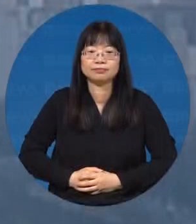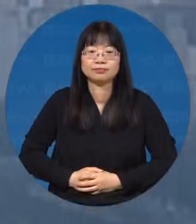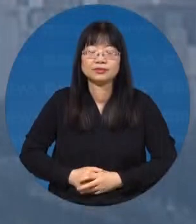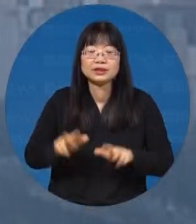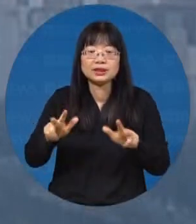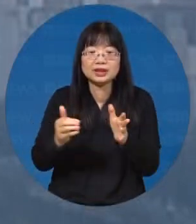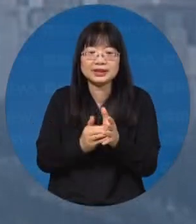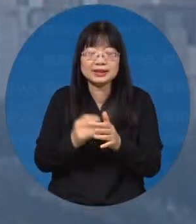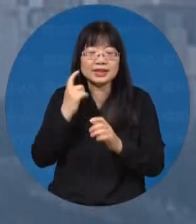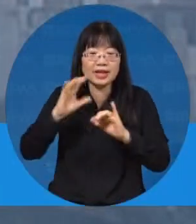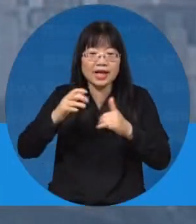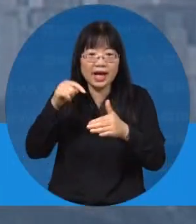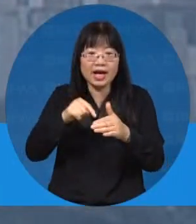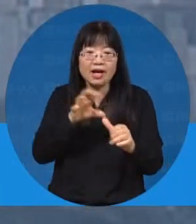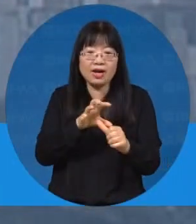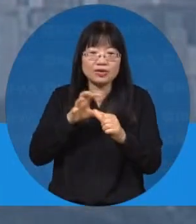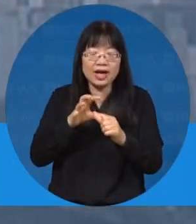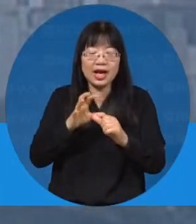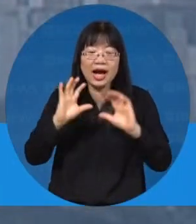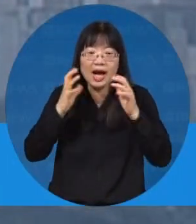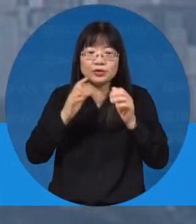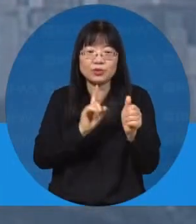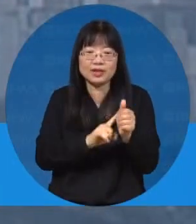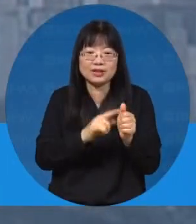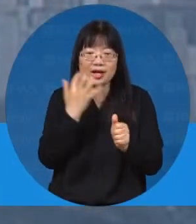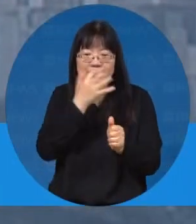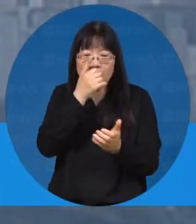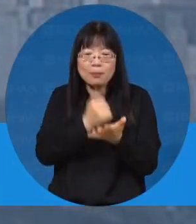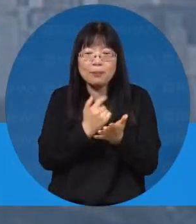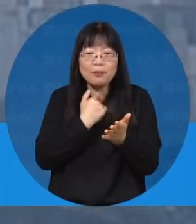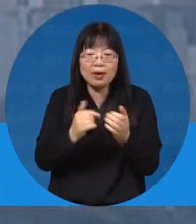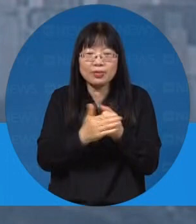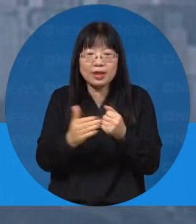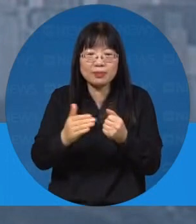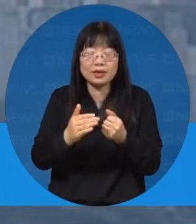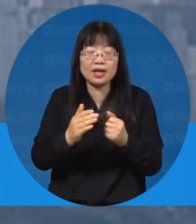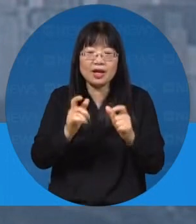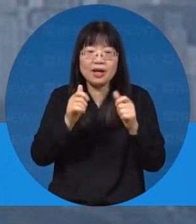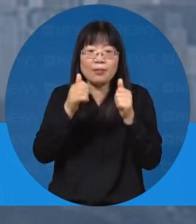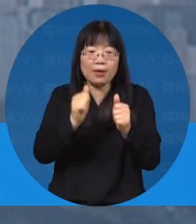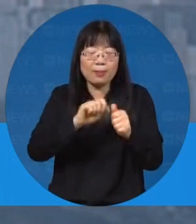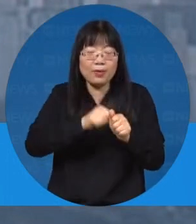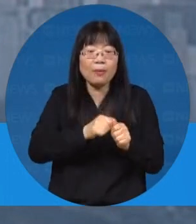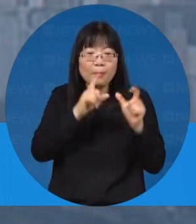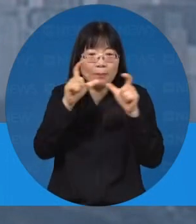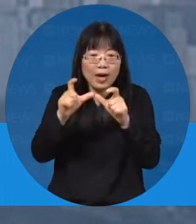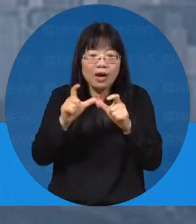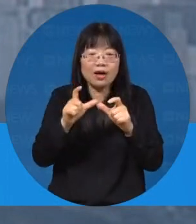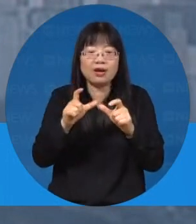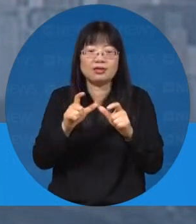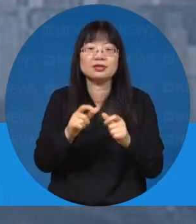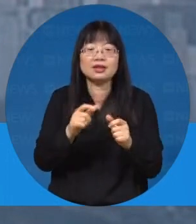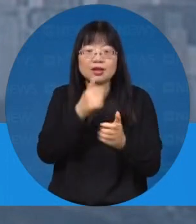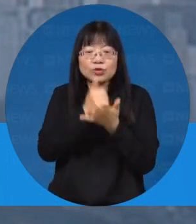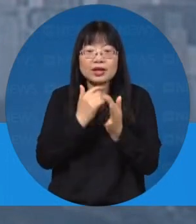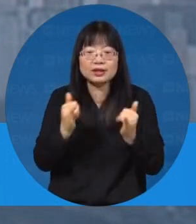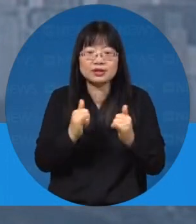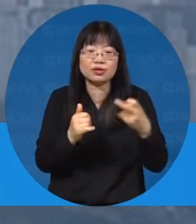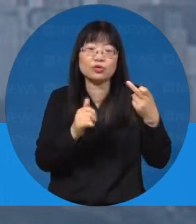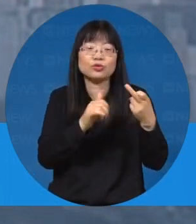네 지금까지 메타버스를 이용한 아동 대상 성범죄로 처벌받은 가해자는 모두 12명입니다